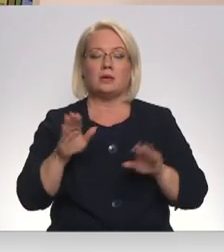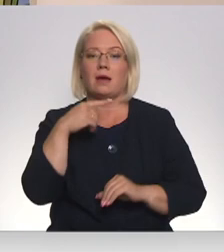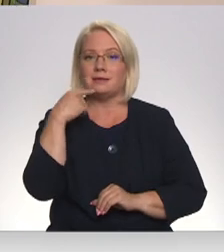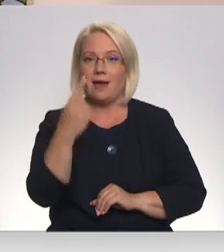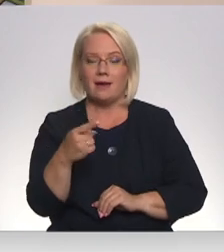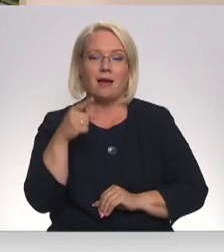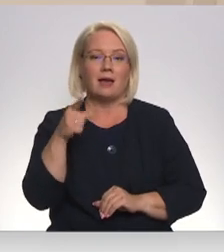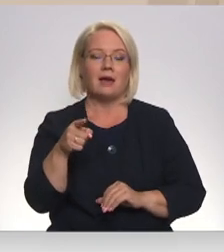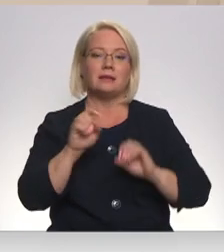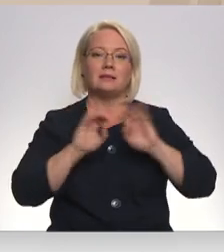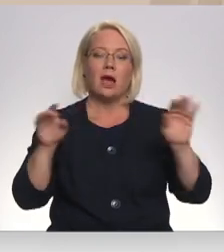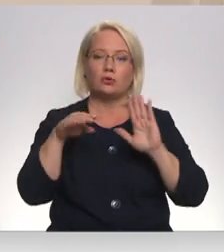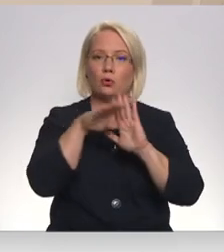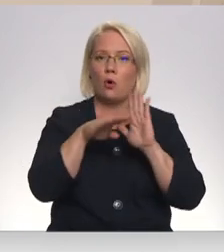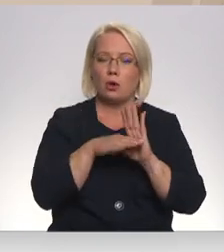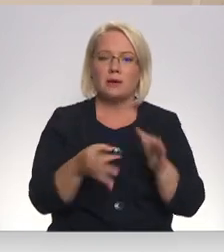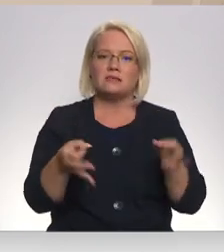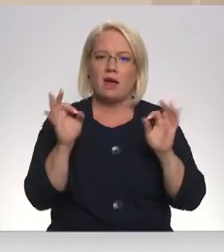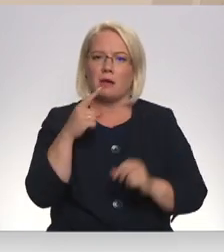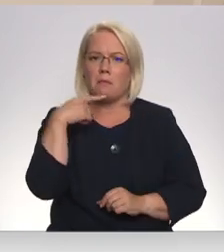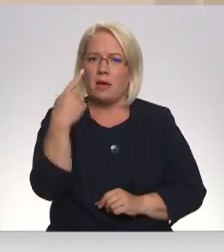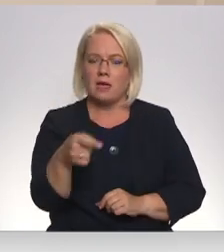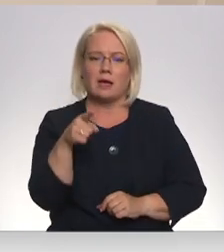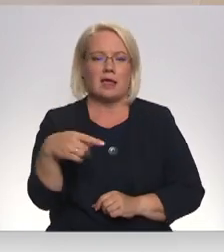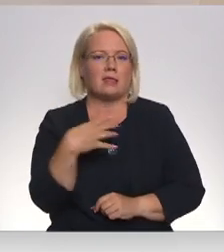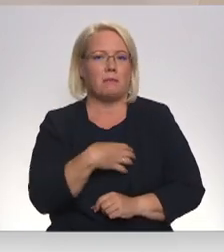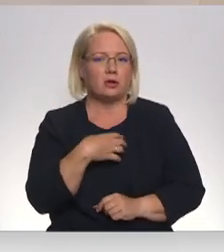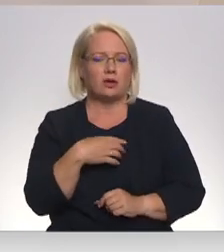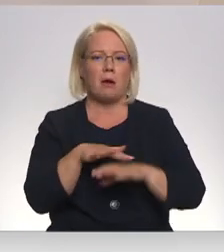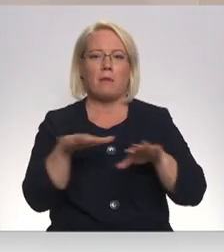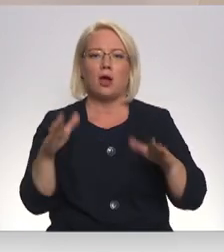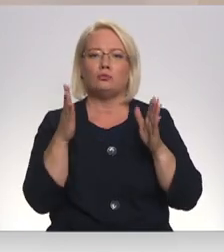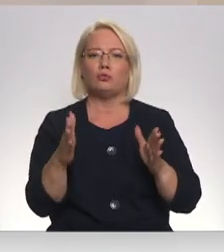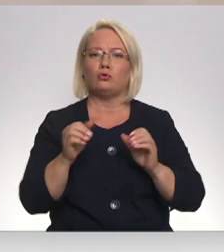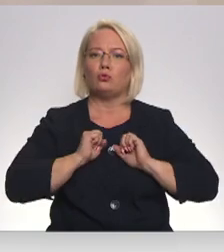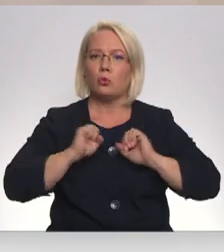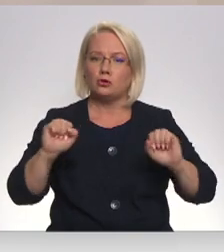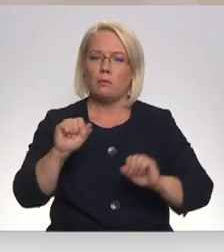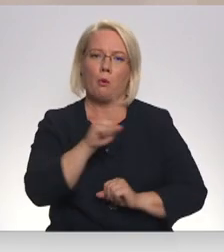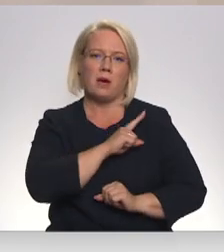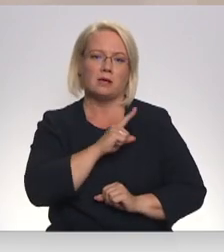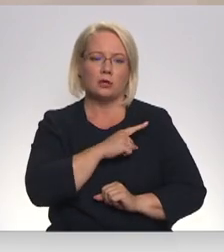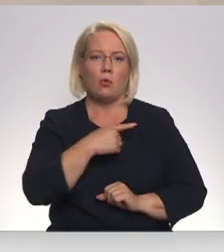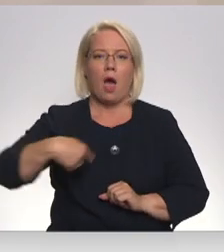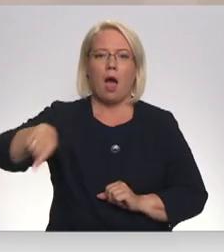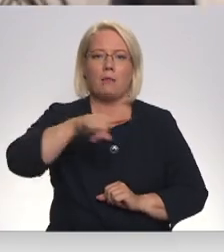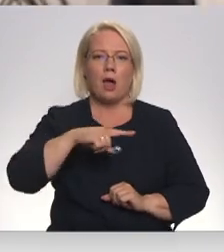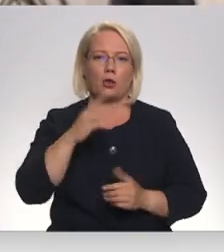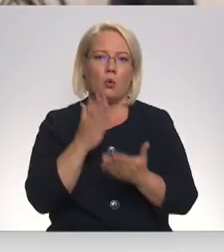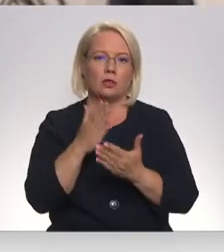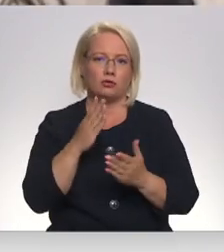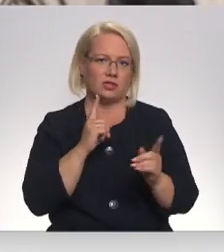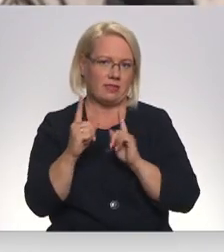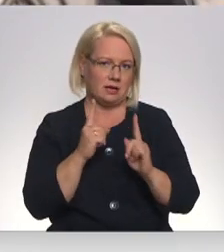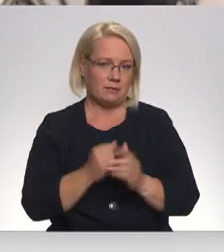ka stāstot noteikumus īpaši svarīgi uzsvērt, ka tie nepieciešami, lai bērns būtu drošībā un pasargāts no apkārt notiekošās satiksmes.